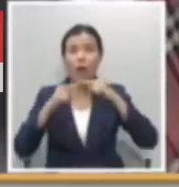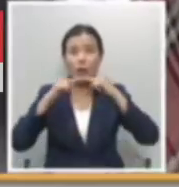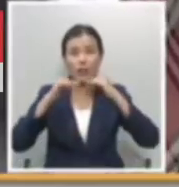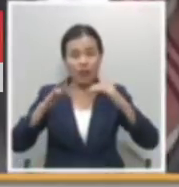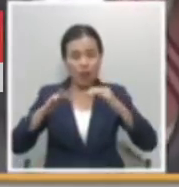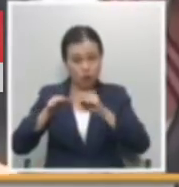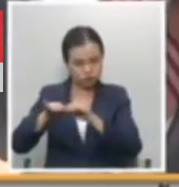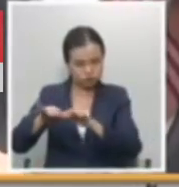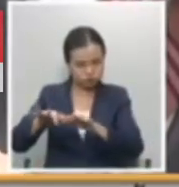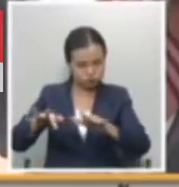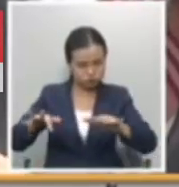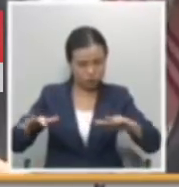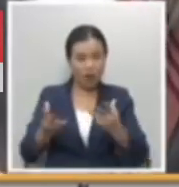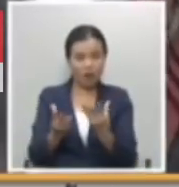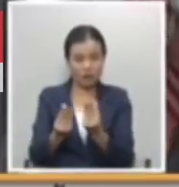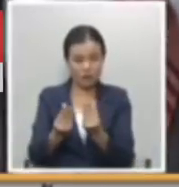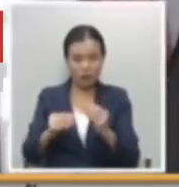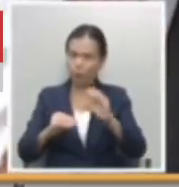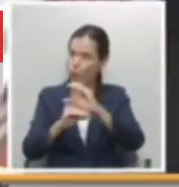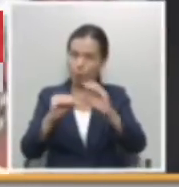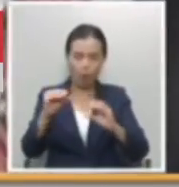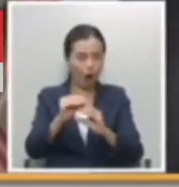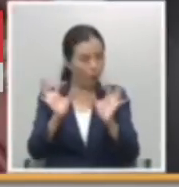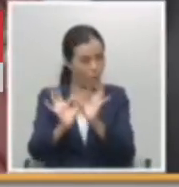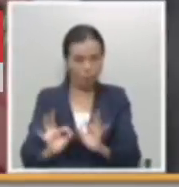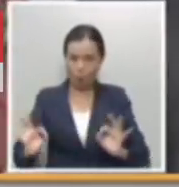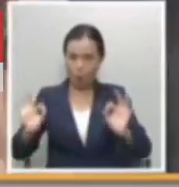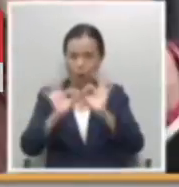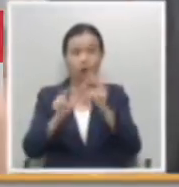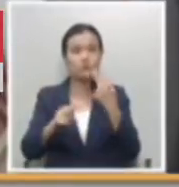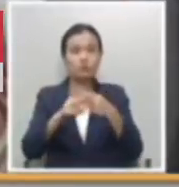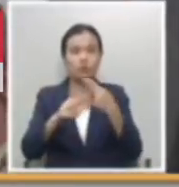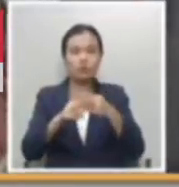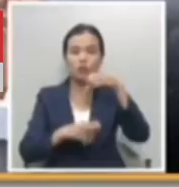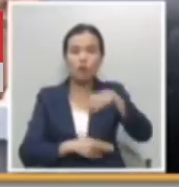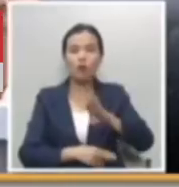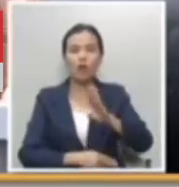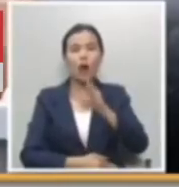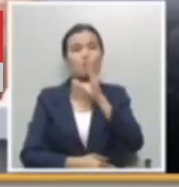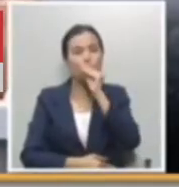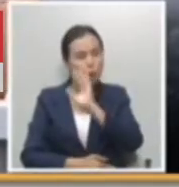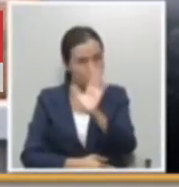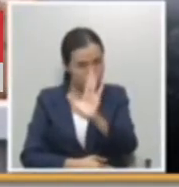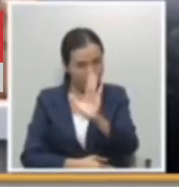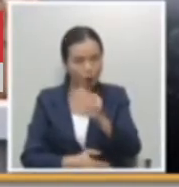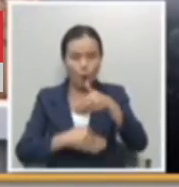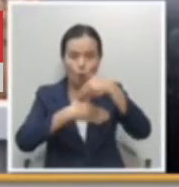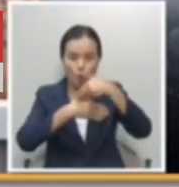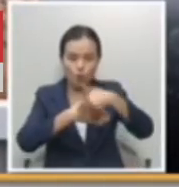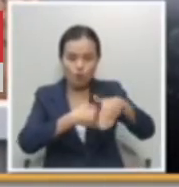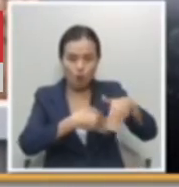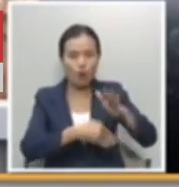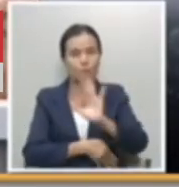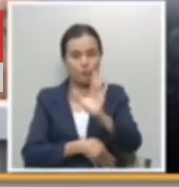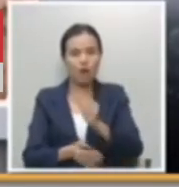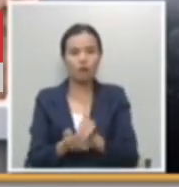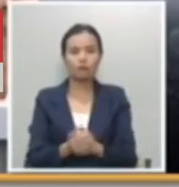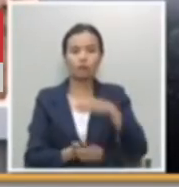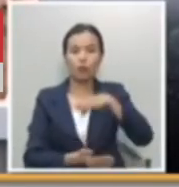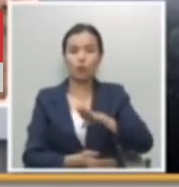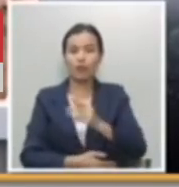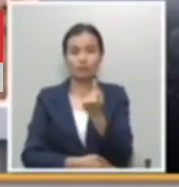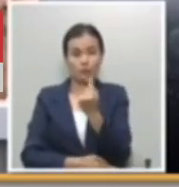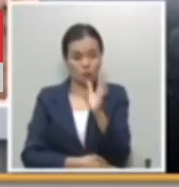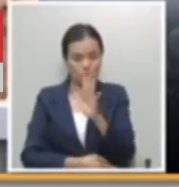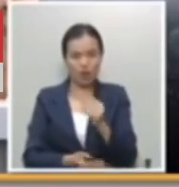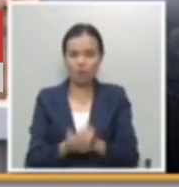ดูสิครับนี่โครงการใหญ่มากเลยนะครับผมไม่เอ่ยชื่อบริษัทท่านประธานบอกอย่าไปพาดพิงคนภายนอกนะไม่ใช่บริษัทเดียวนะ